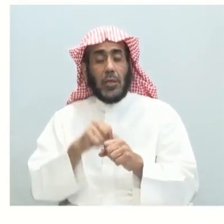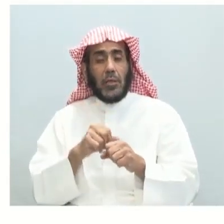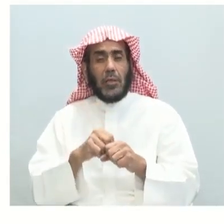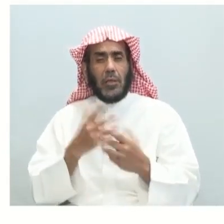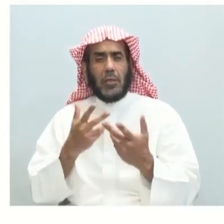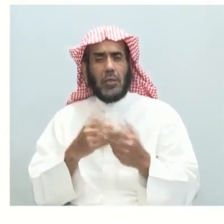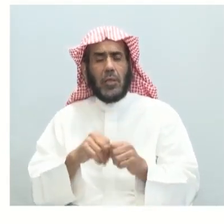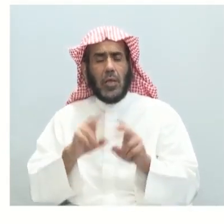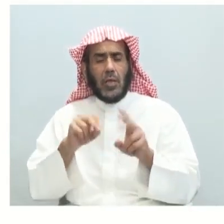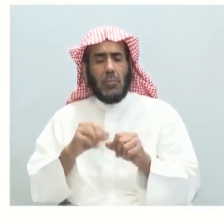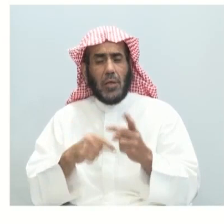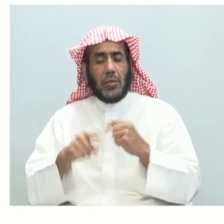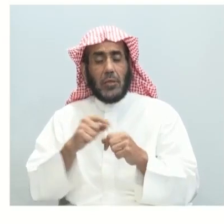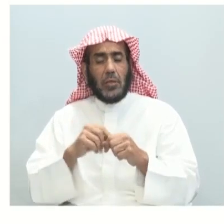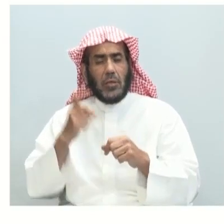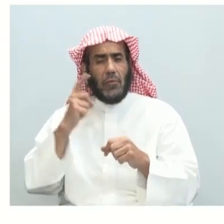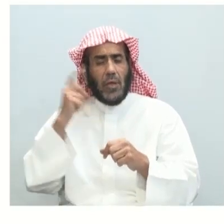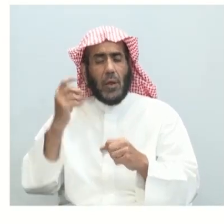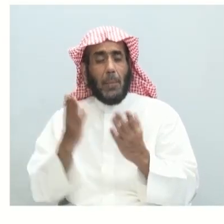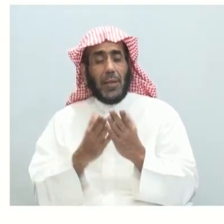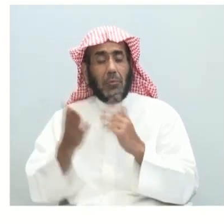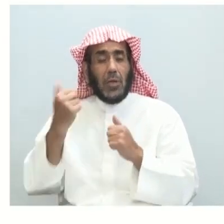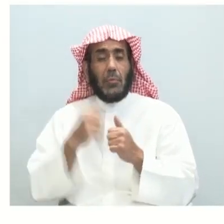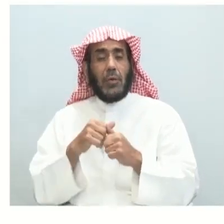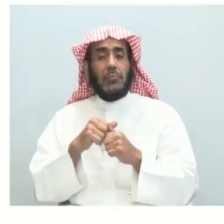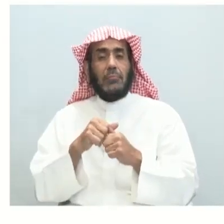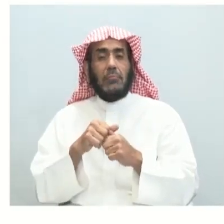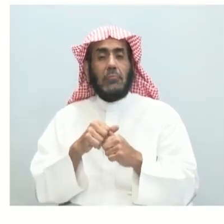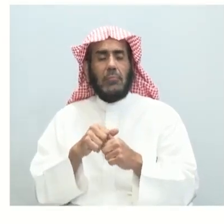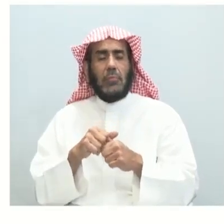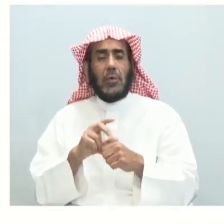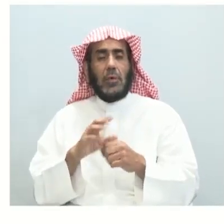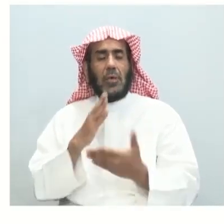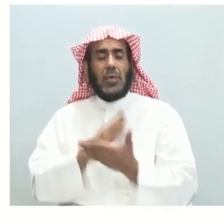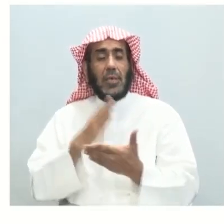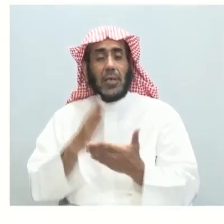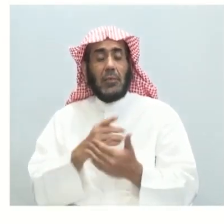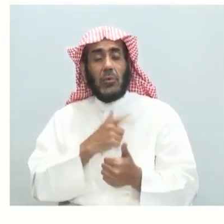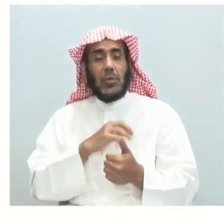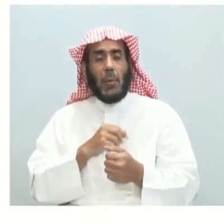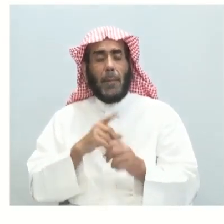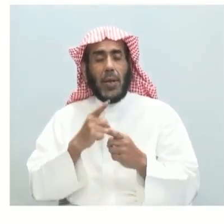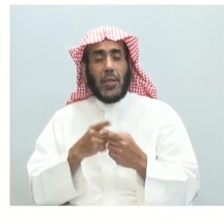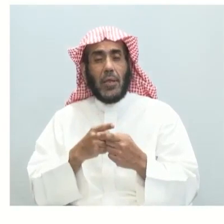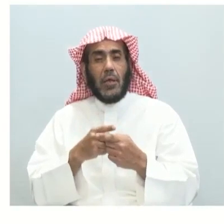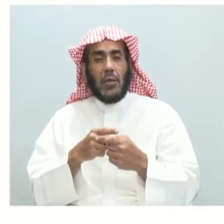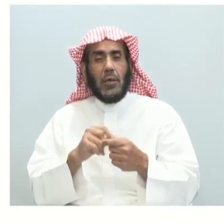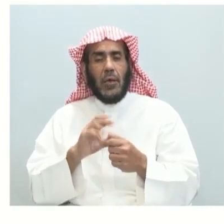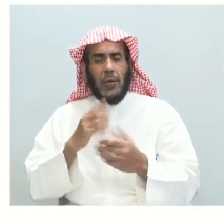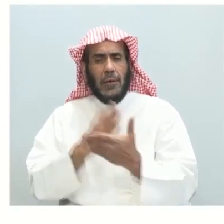تمادى اثبات وقومي تذكير ما تعلمناه سابقا ينقسم الاسم من حيث